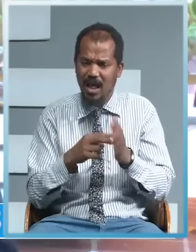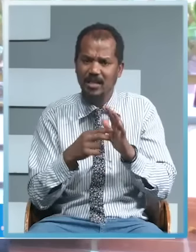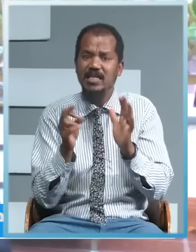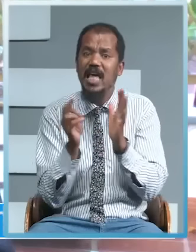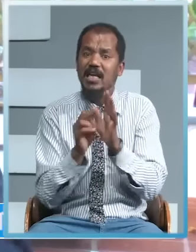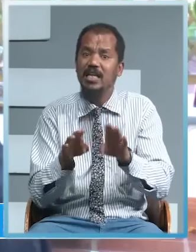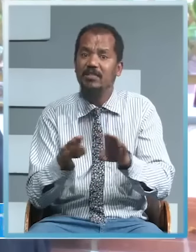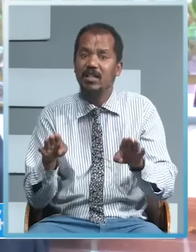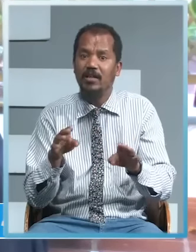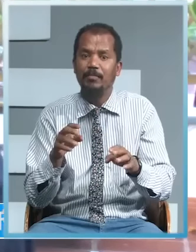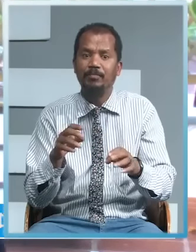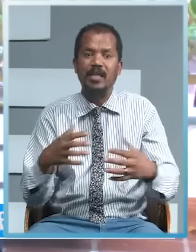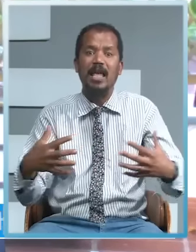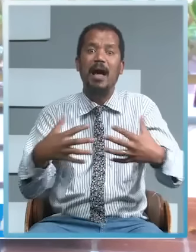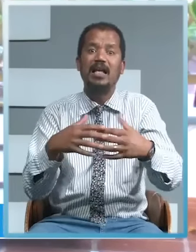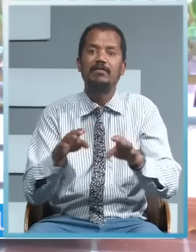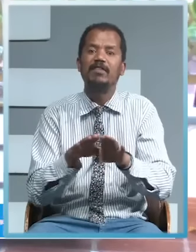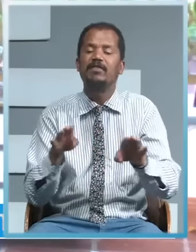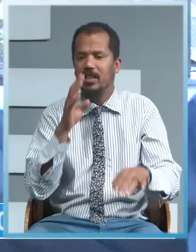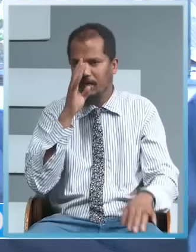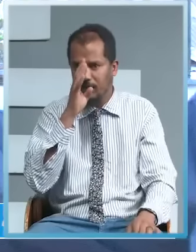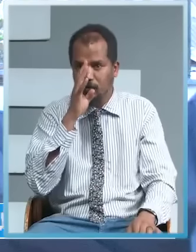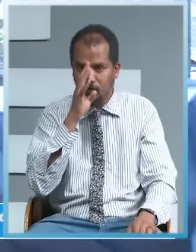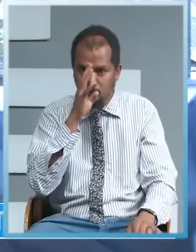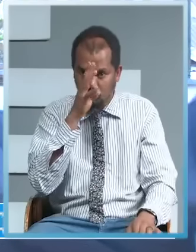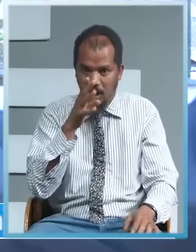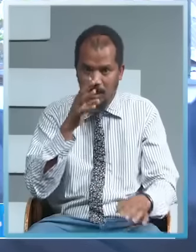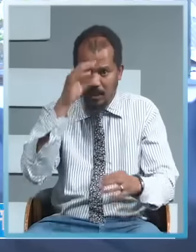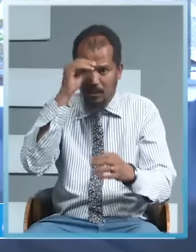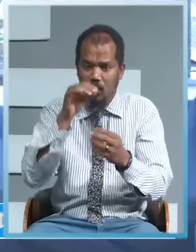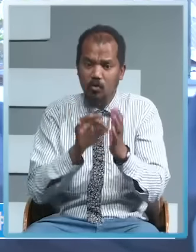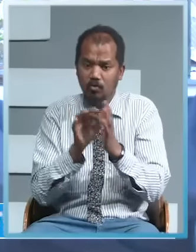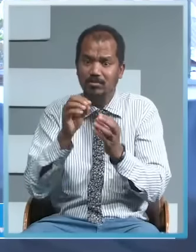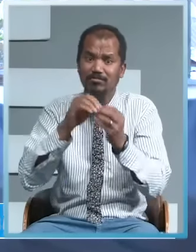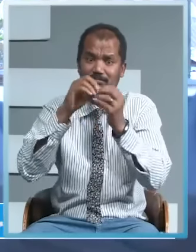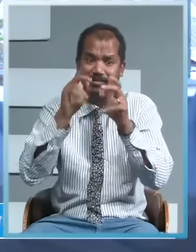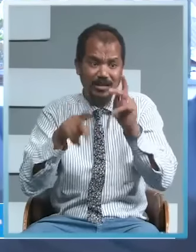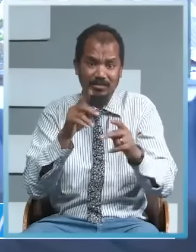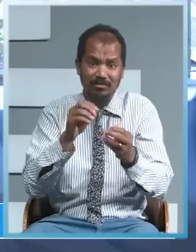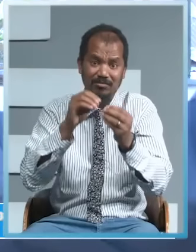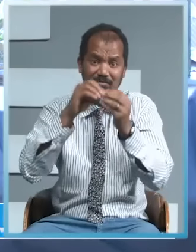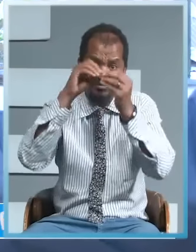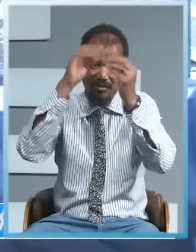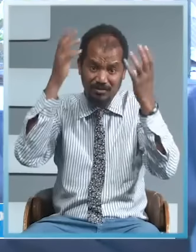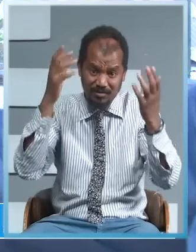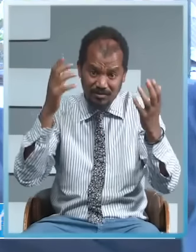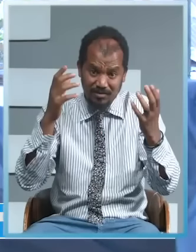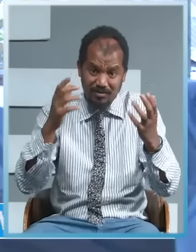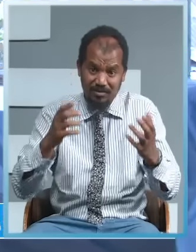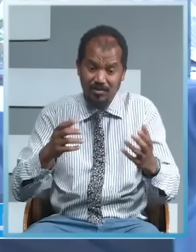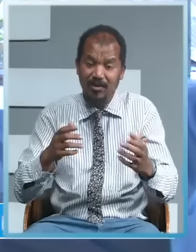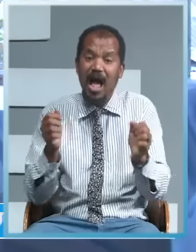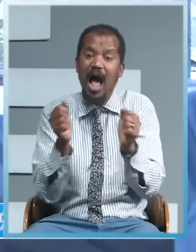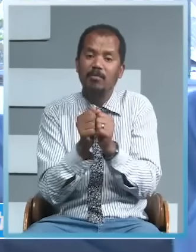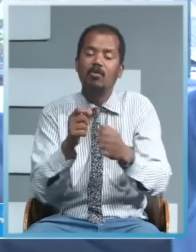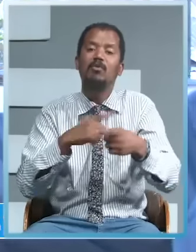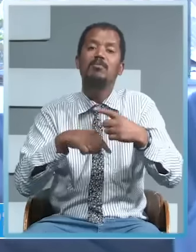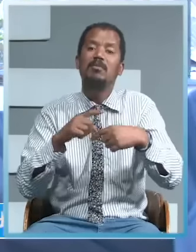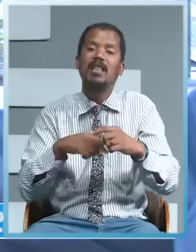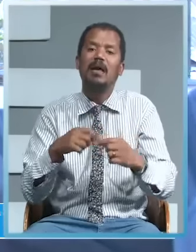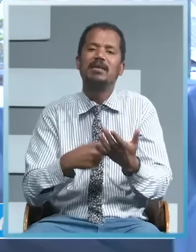የህግ ክፍተት የሆነ የማቀፍ ክፍተት ተፈጥሯል ማለት ነው ሰው ቁጥር በጨመረ ቁጥር population እንትና urbanization ምኑ አብሮ